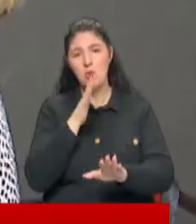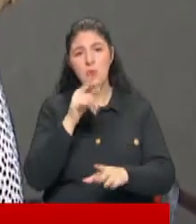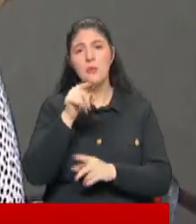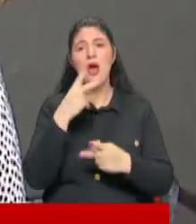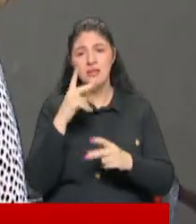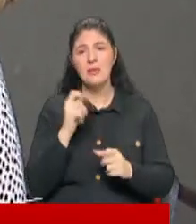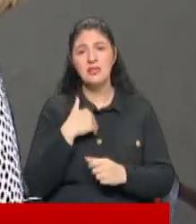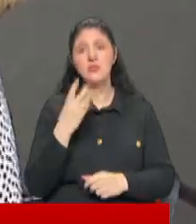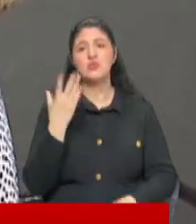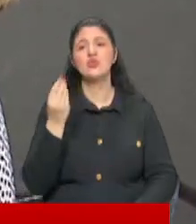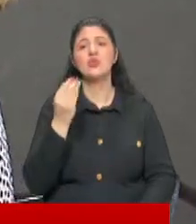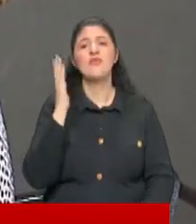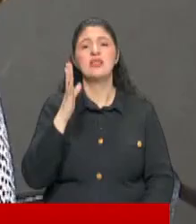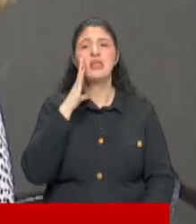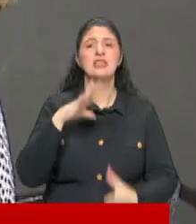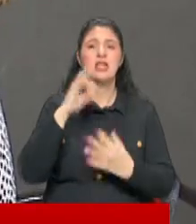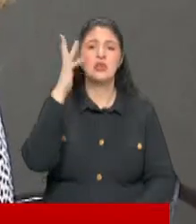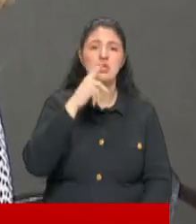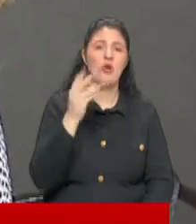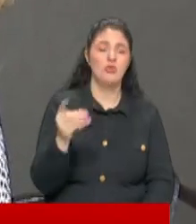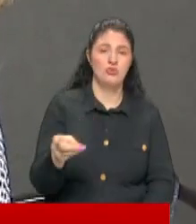bunları açıklarsam çok kişi çok mahcup olur